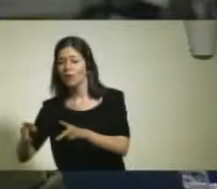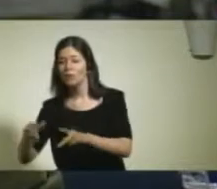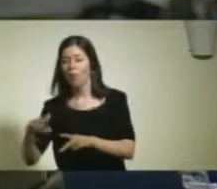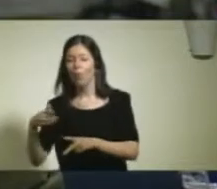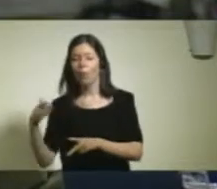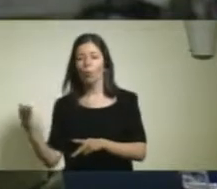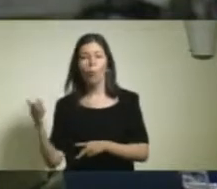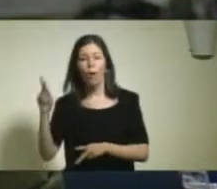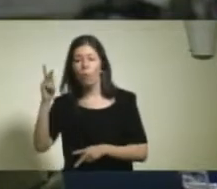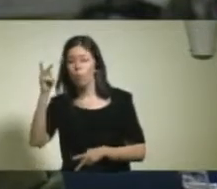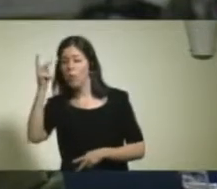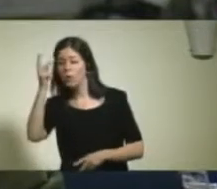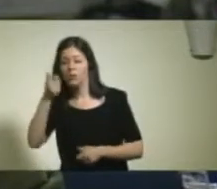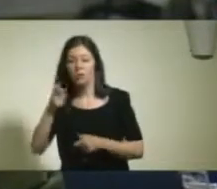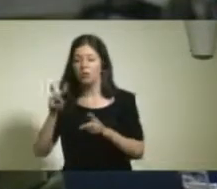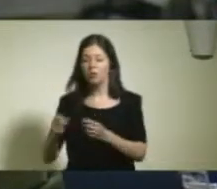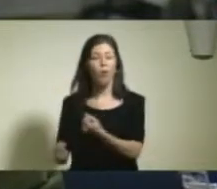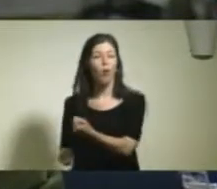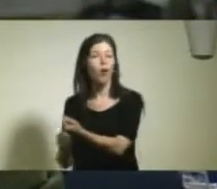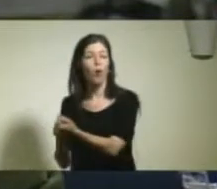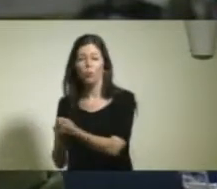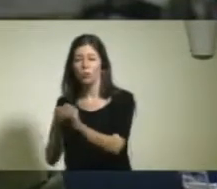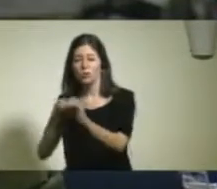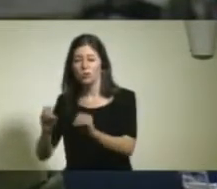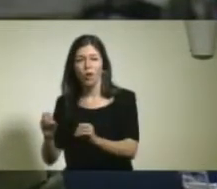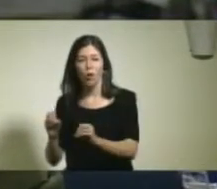politique. Qu'avez-vous fait